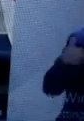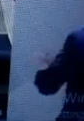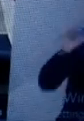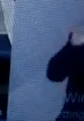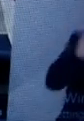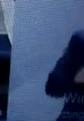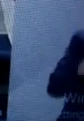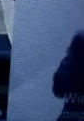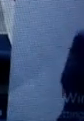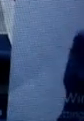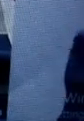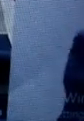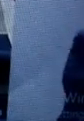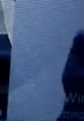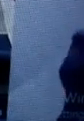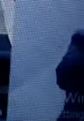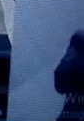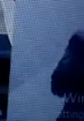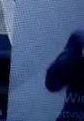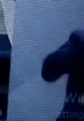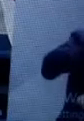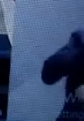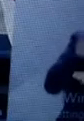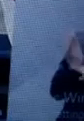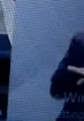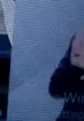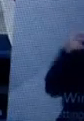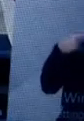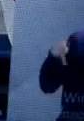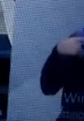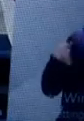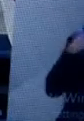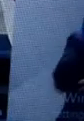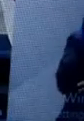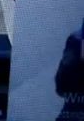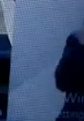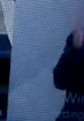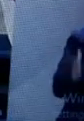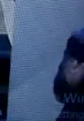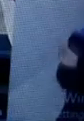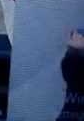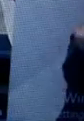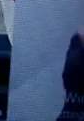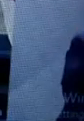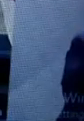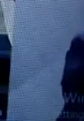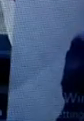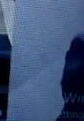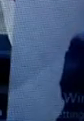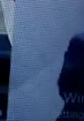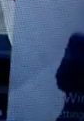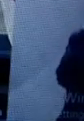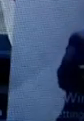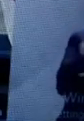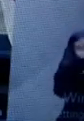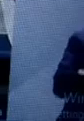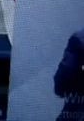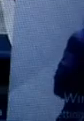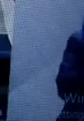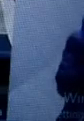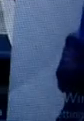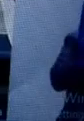yang melibatkan pemilik premis dan pelanggan. Penjarakan sosial,